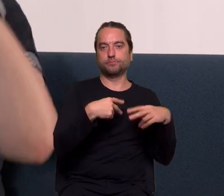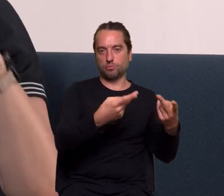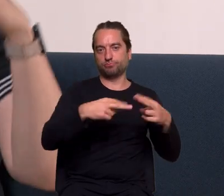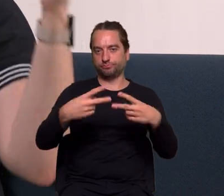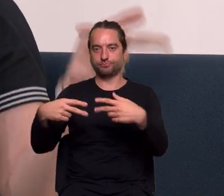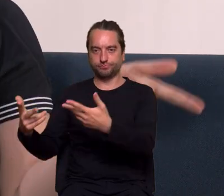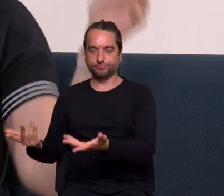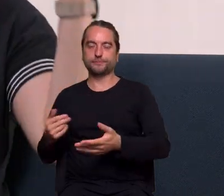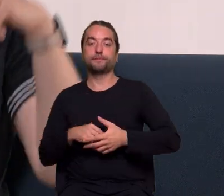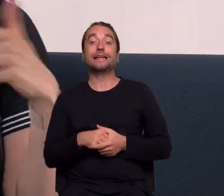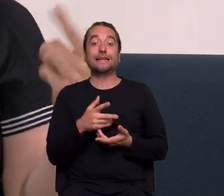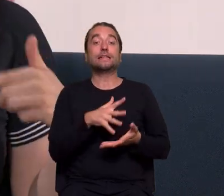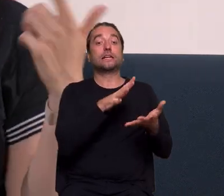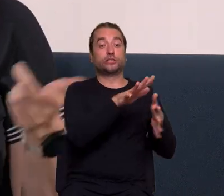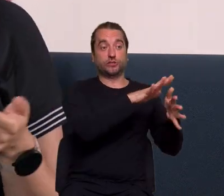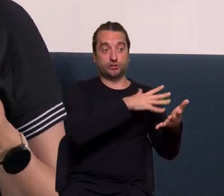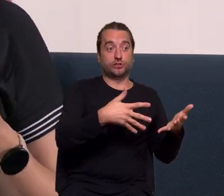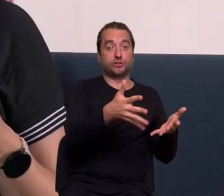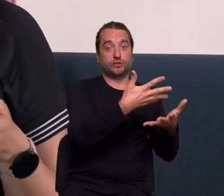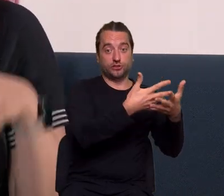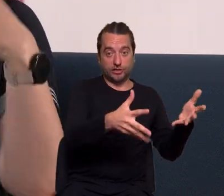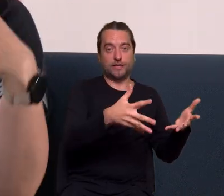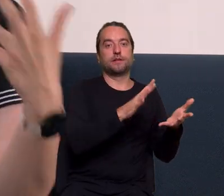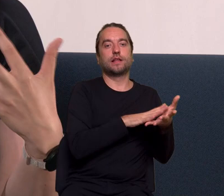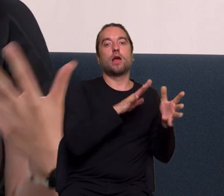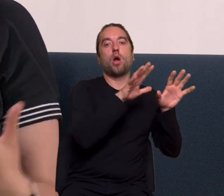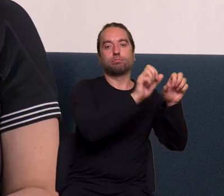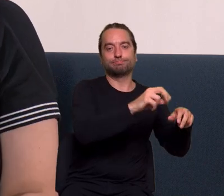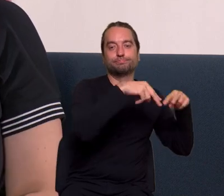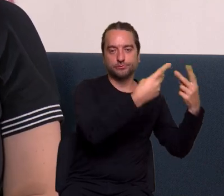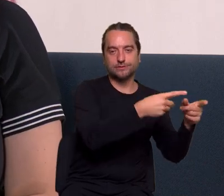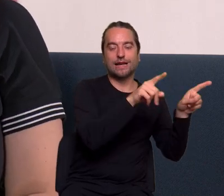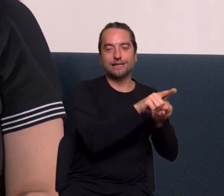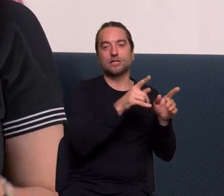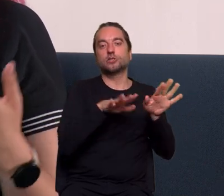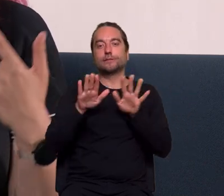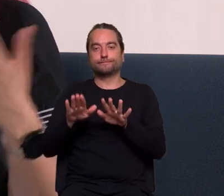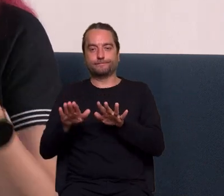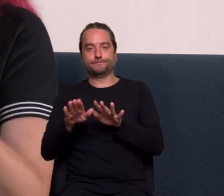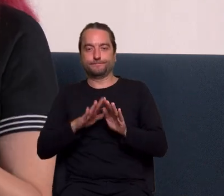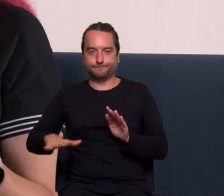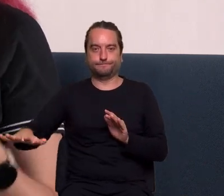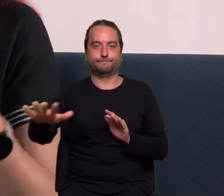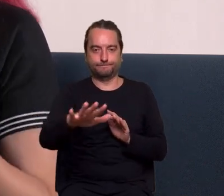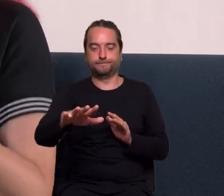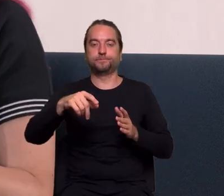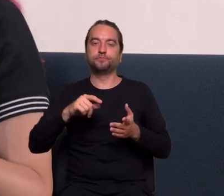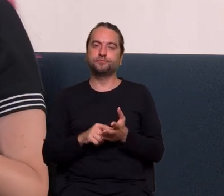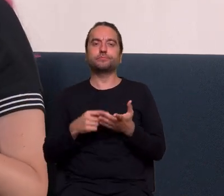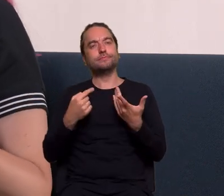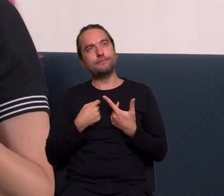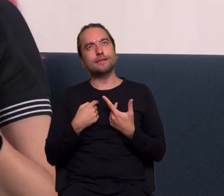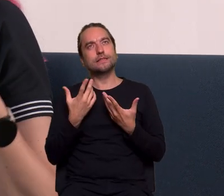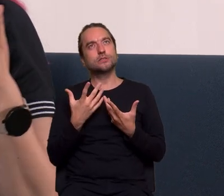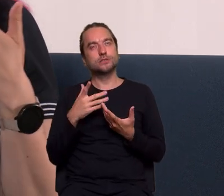odzyskanych pomiędzy ziemiami odzyskanymi i tak zwanymi ziemiami dawnymi, czyli tym polskim interiorem. I stanęłabym jeszcze trochę w obronie